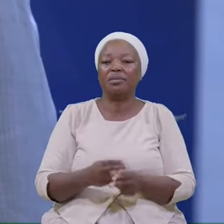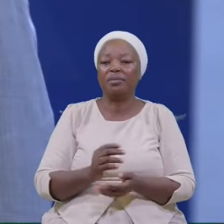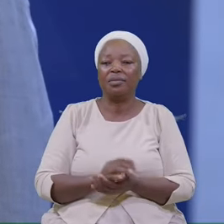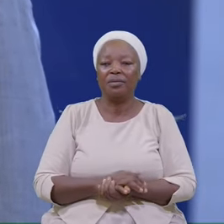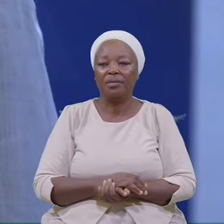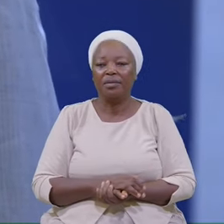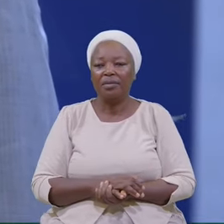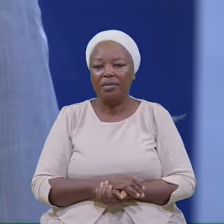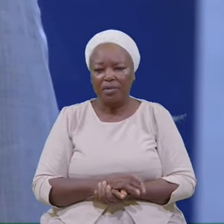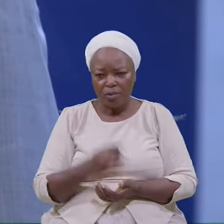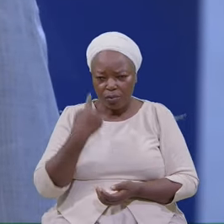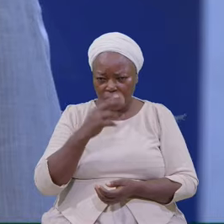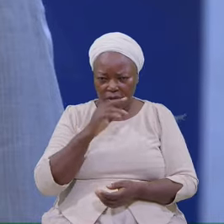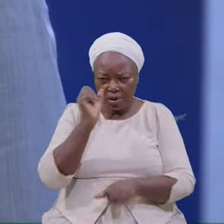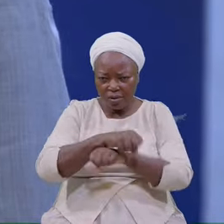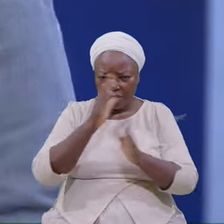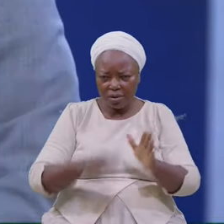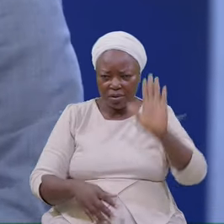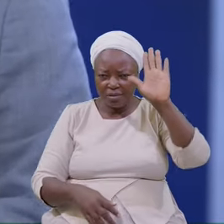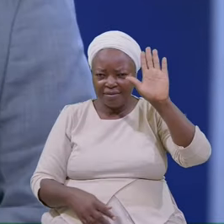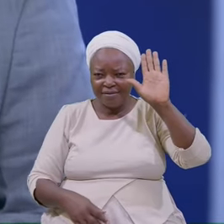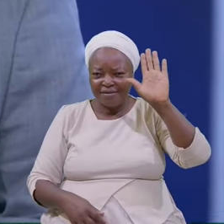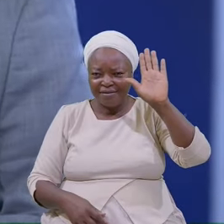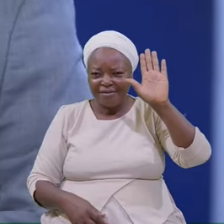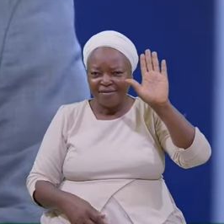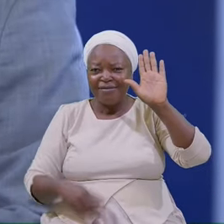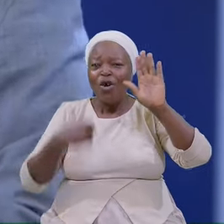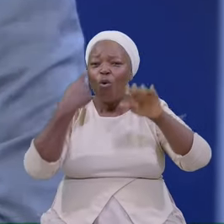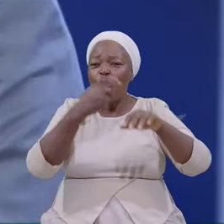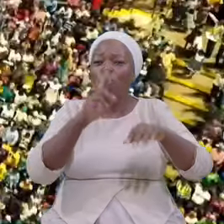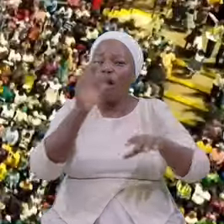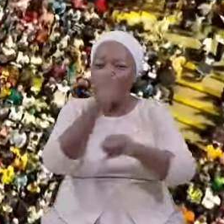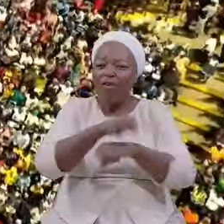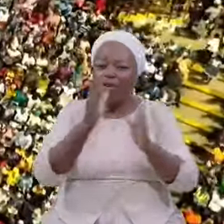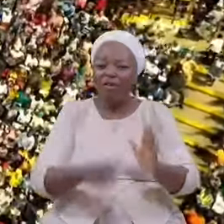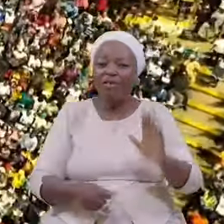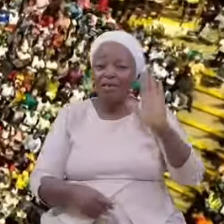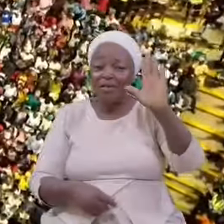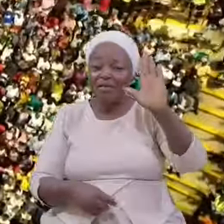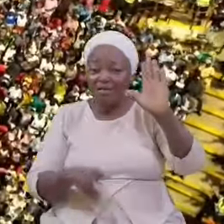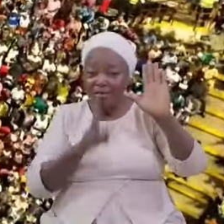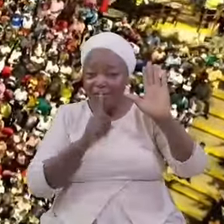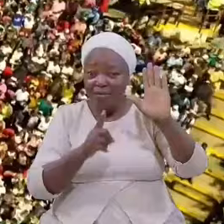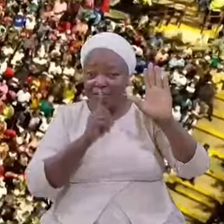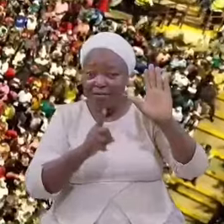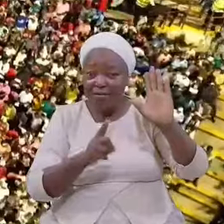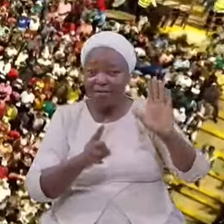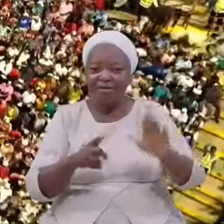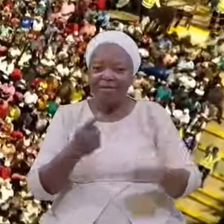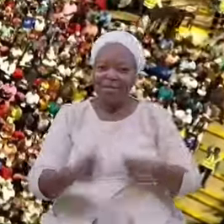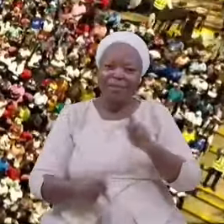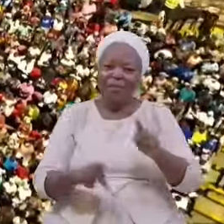que vainqueurs. Conquerors. Vous êtes vainqueurs. I say you are conquerors. Vous êtes vainqueurs. The people that